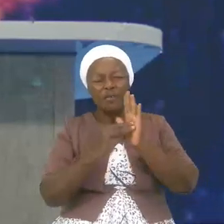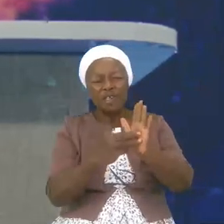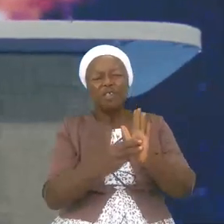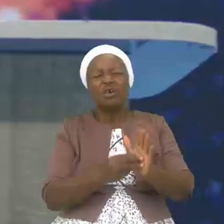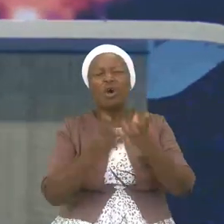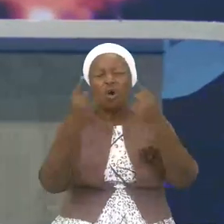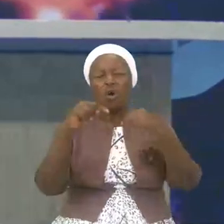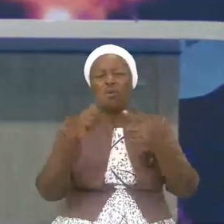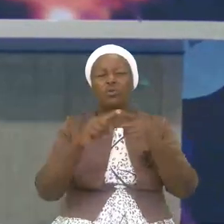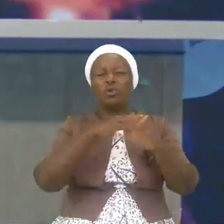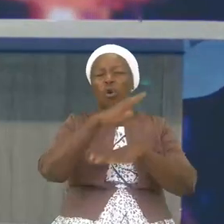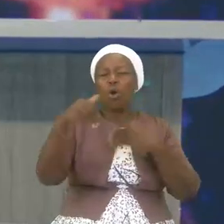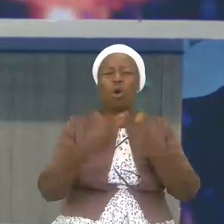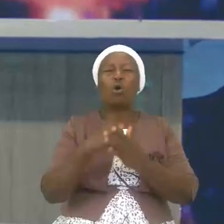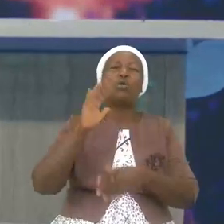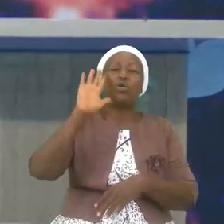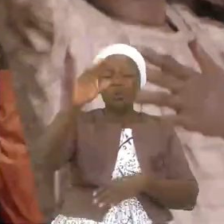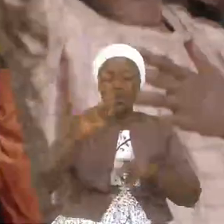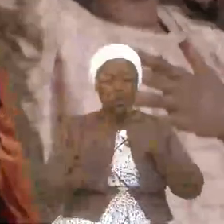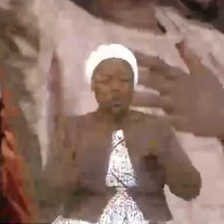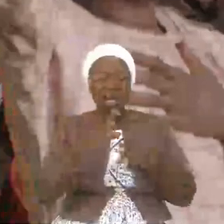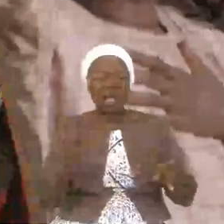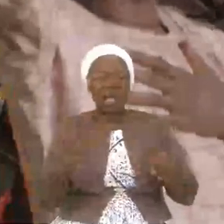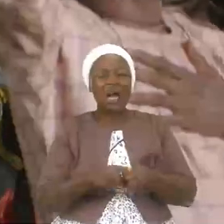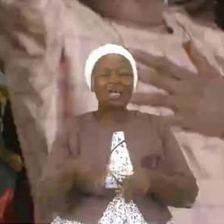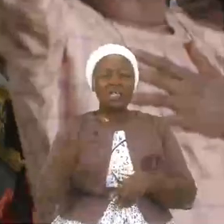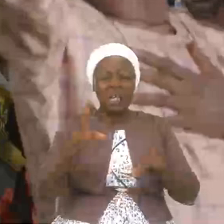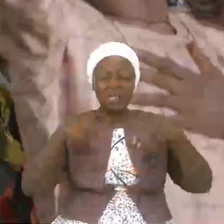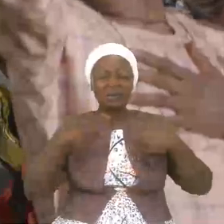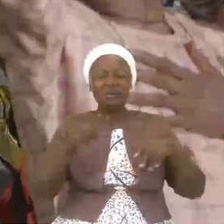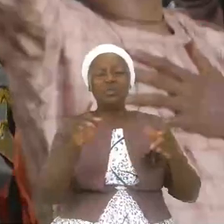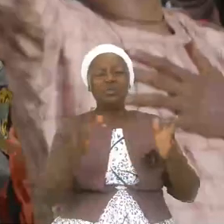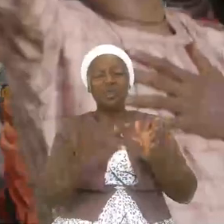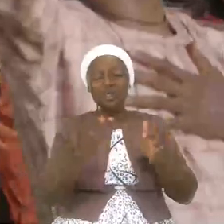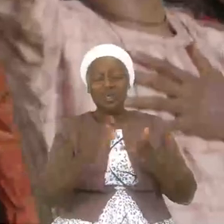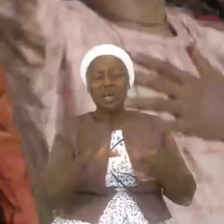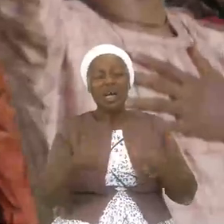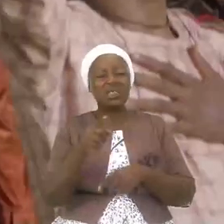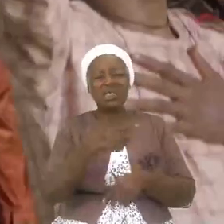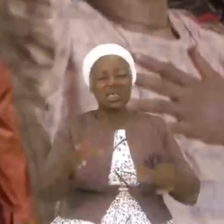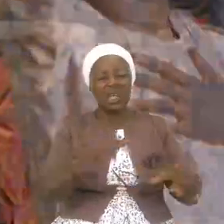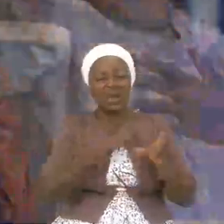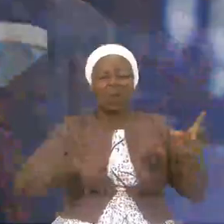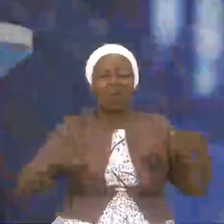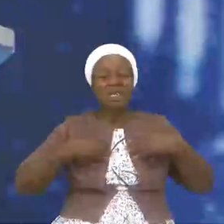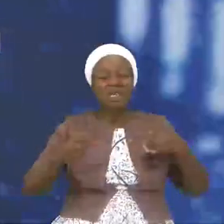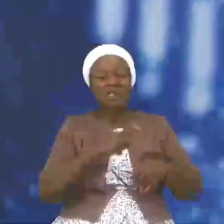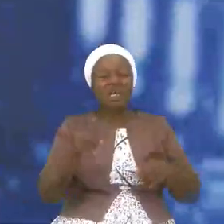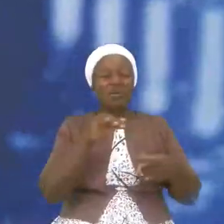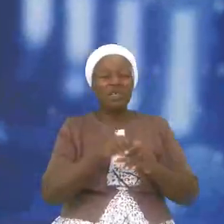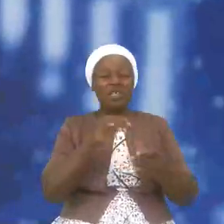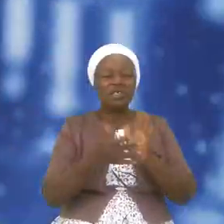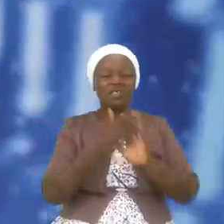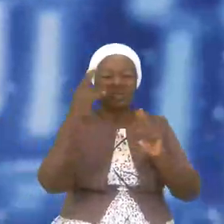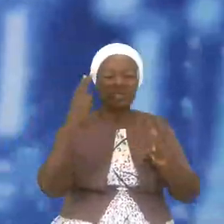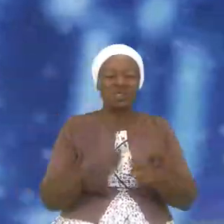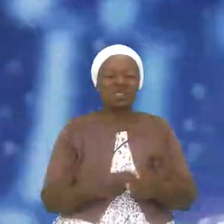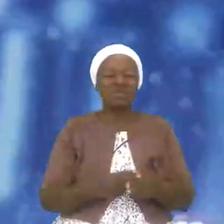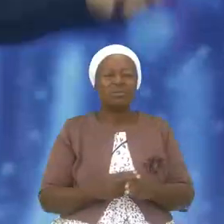tout ton peuple et comme ils prennent Jésus comme Seigneur, guéris-les au nom de